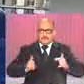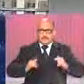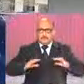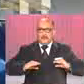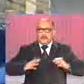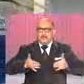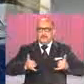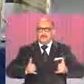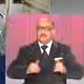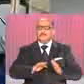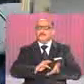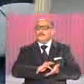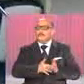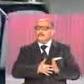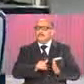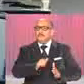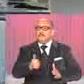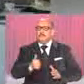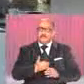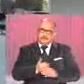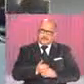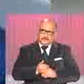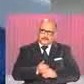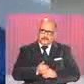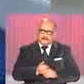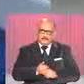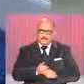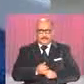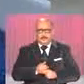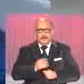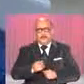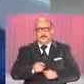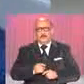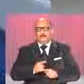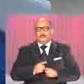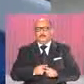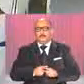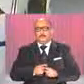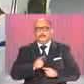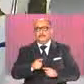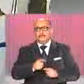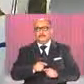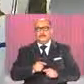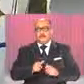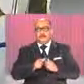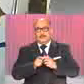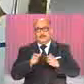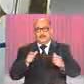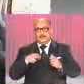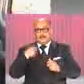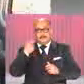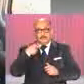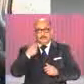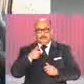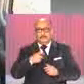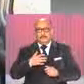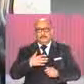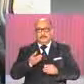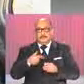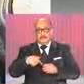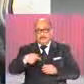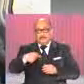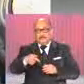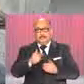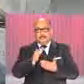للضاحية الجنوبية للعاصمة على امتداد 26 كيلومترا تواصل تهيئة البنية الأساسية